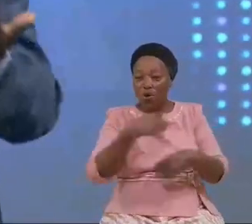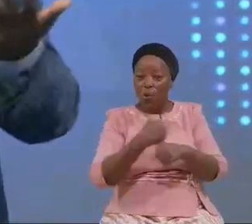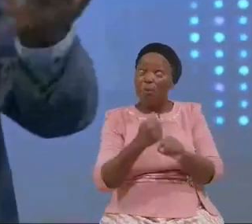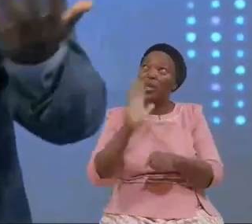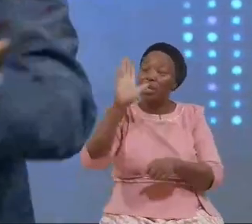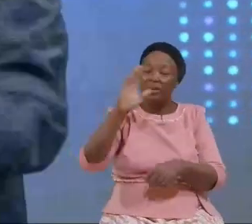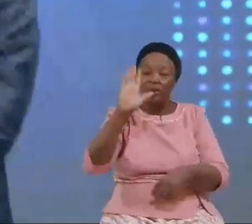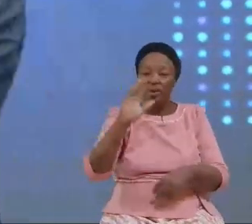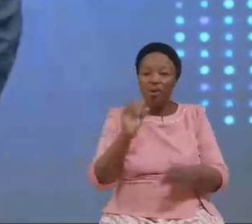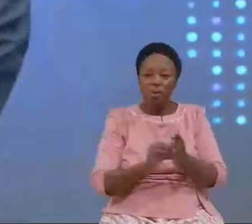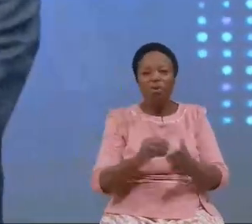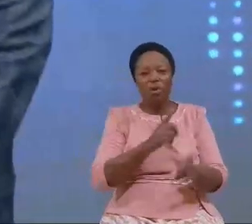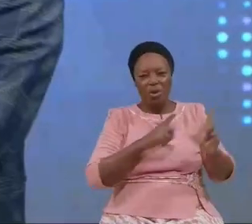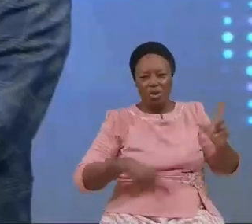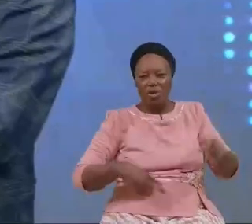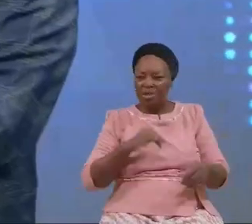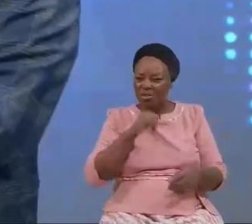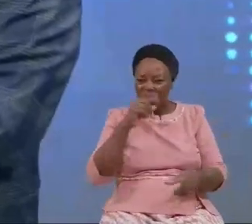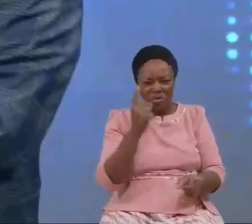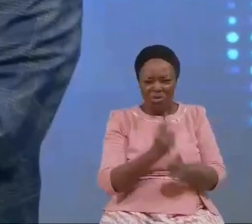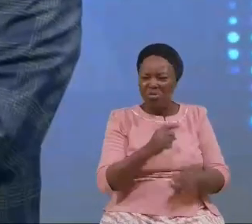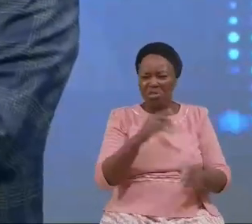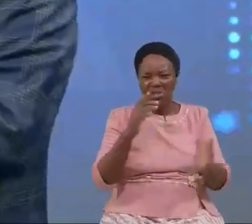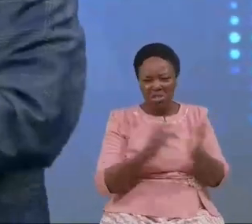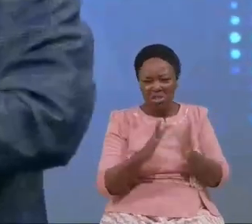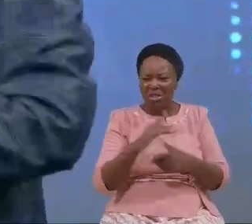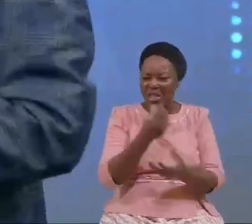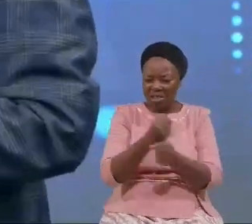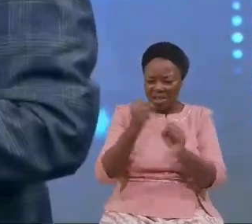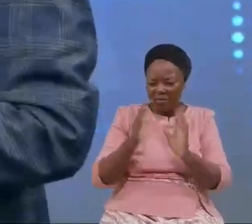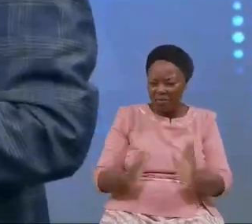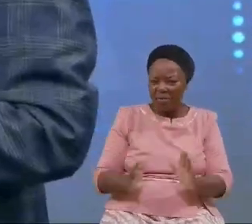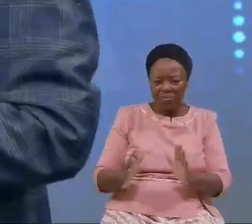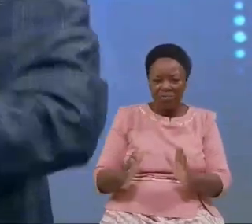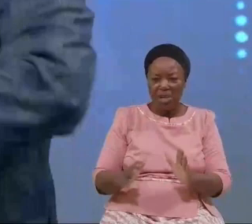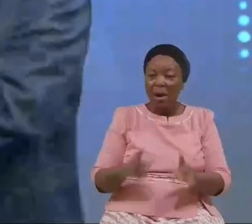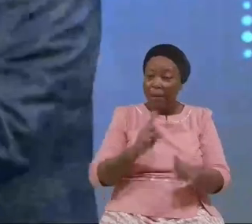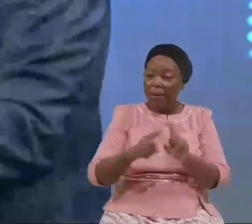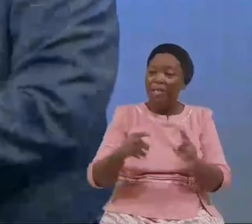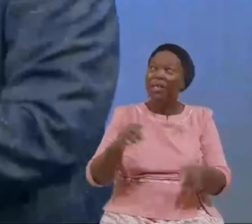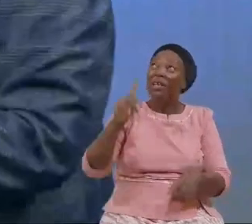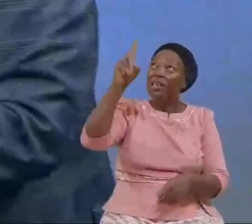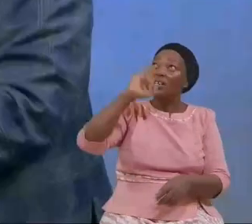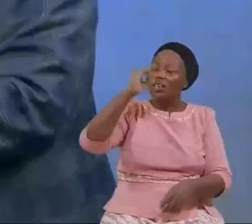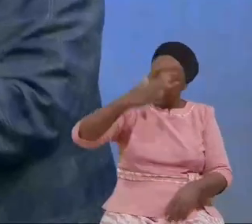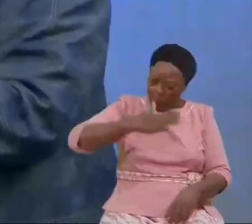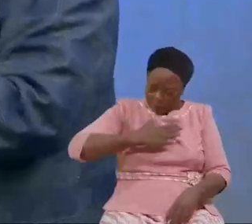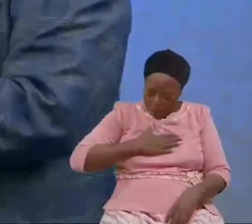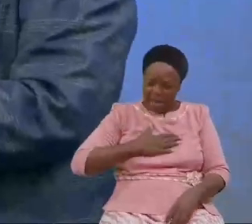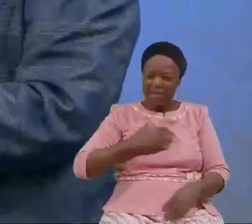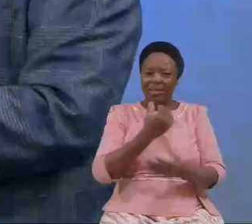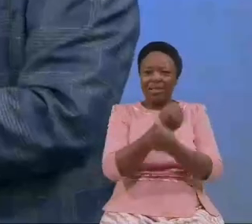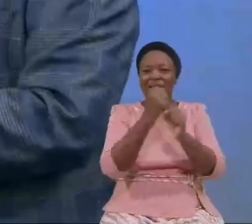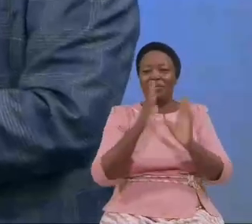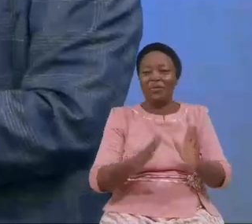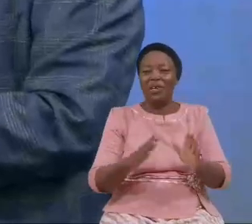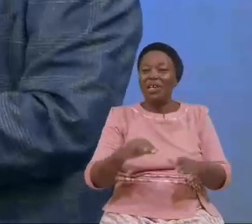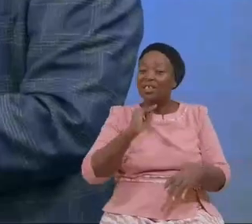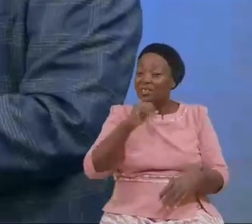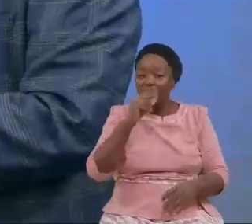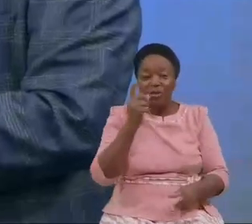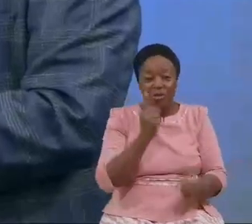Seigneur ce n'est pas seulement Jésus le Sauveur non il est mon Sauveur ce n'est pas seulement Jésus le Seigneur